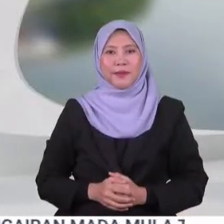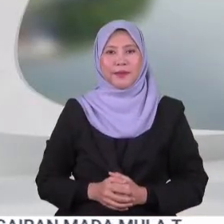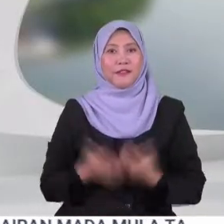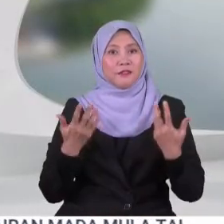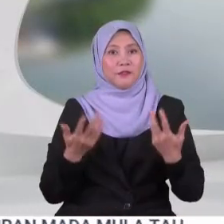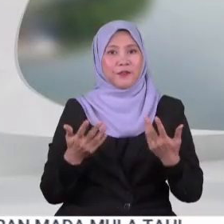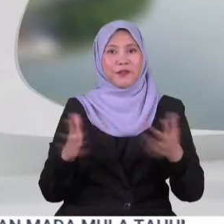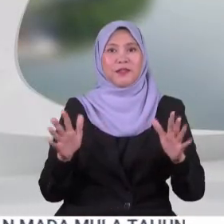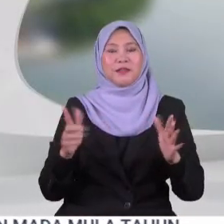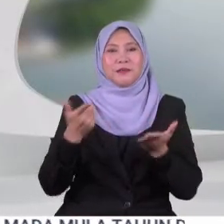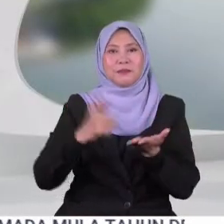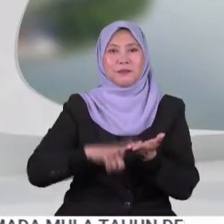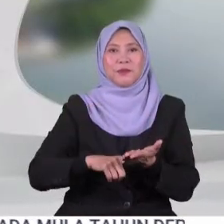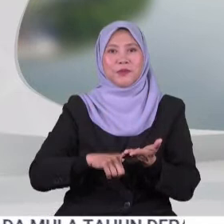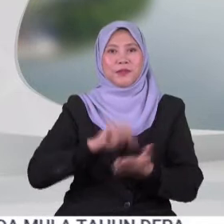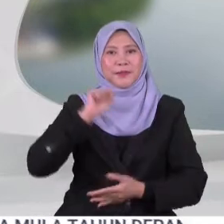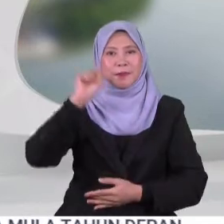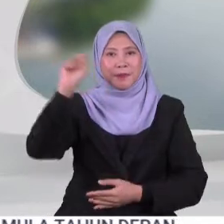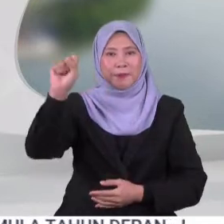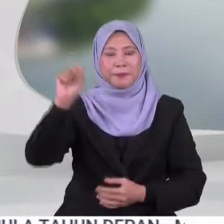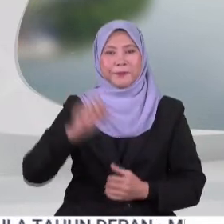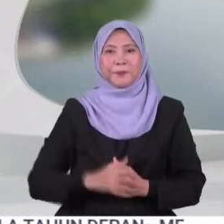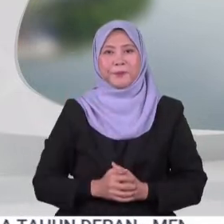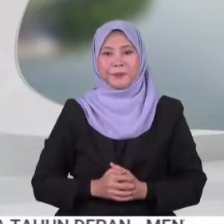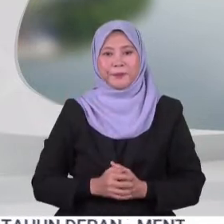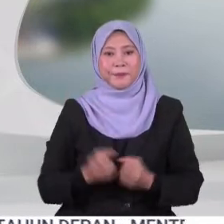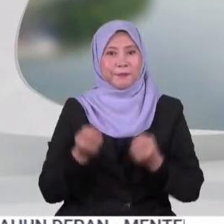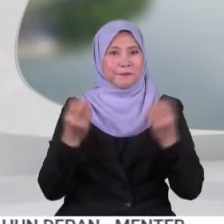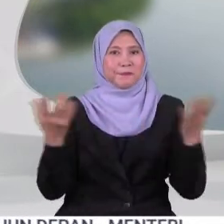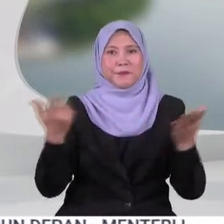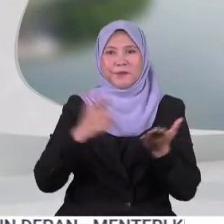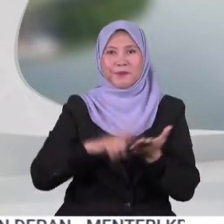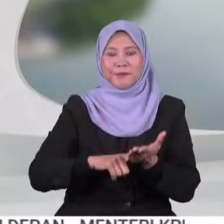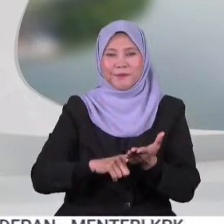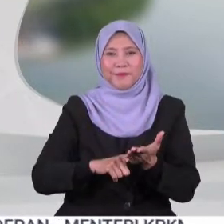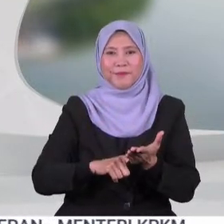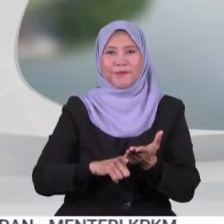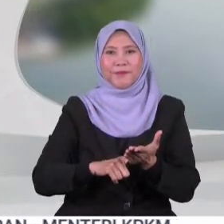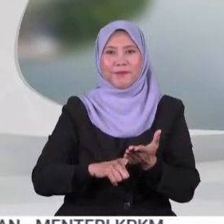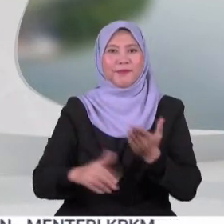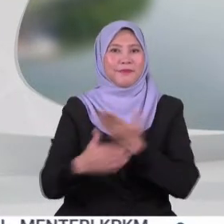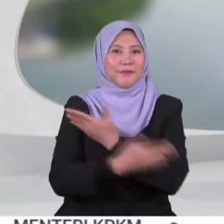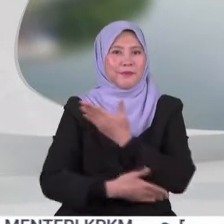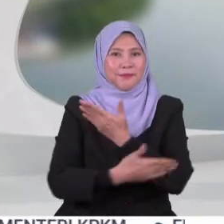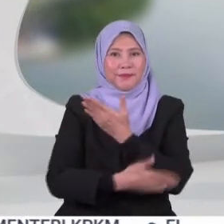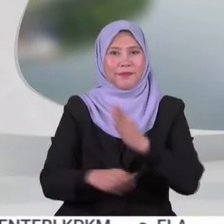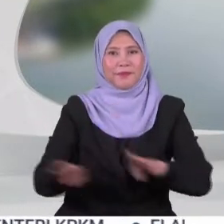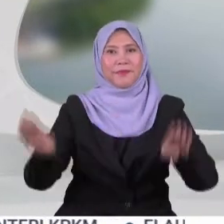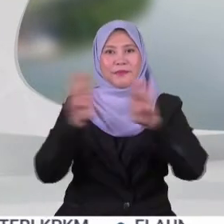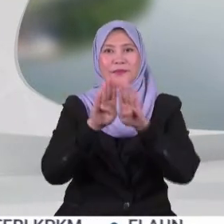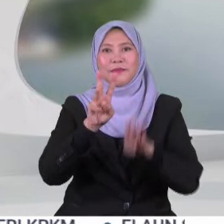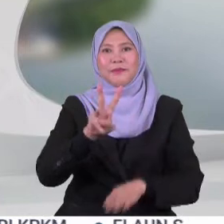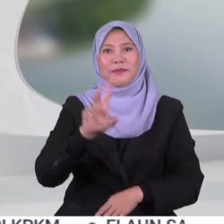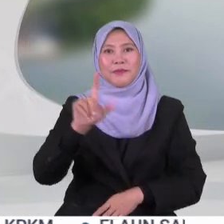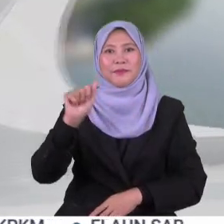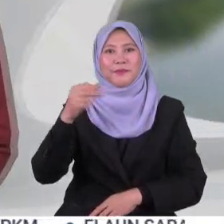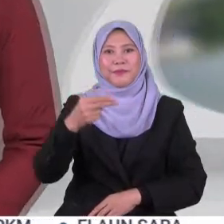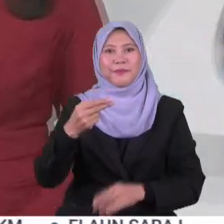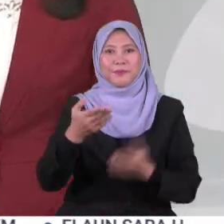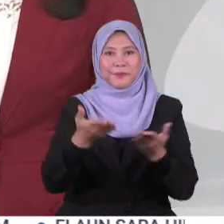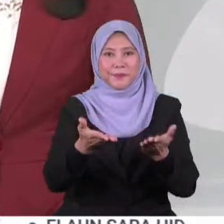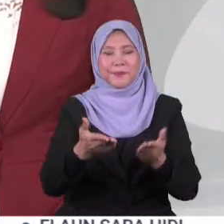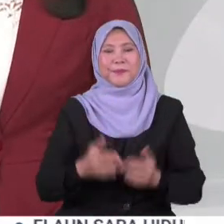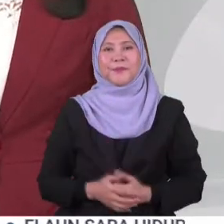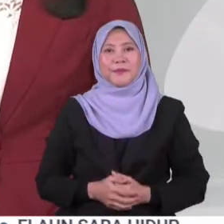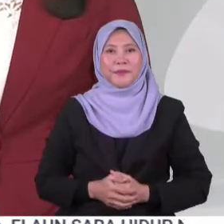Baik, sekian perkembangan dari negeri di bawah bayu. Ikuti lebih banyak perkembangan semasa negara dalam berita wilayah. Teruskan, Nurul.